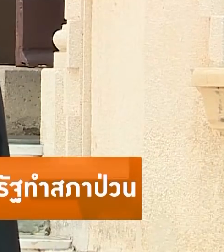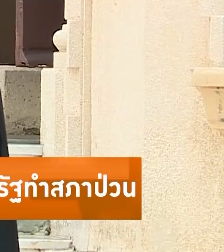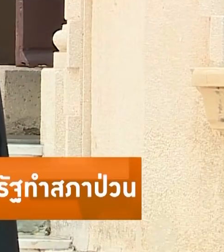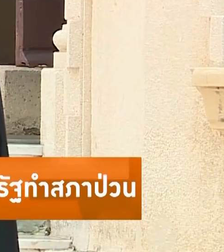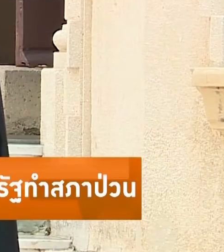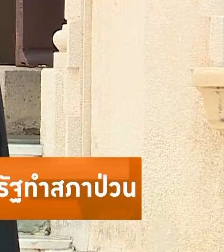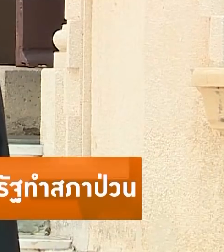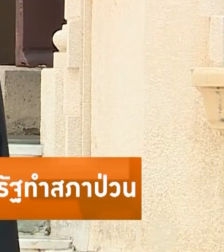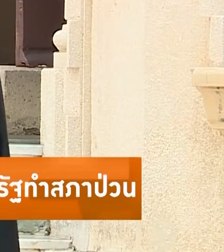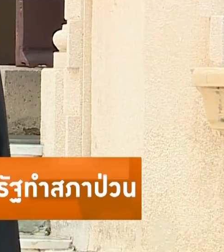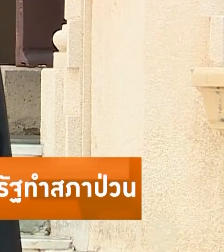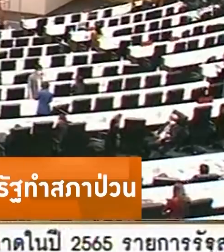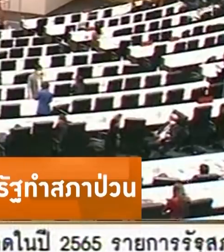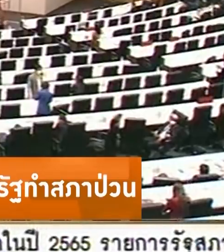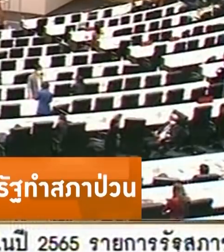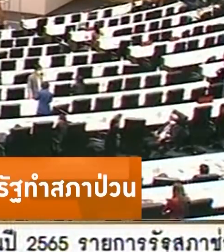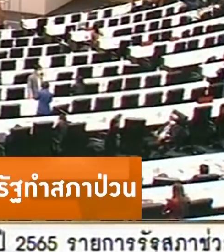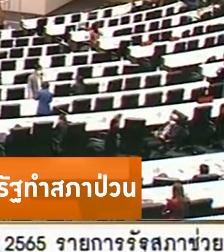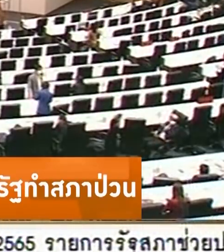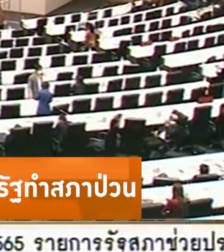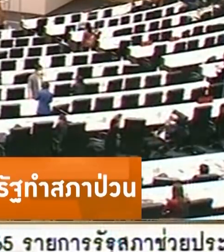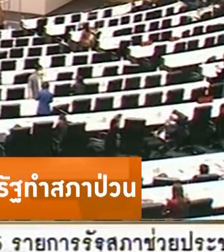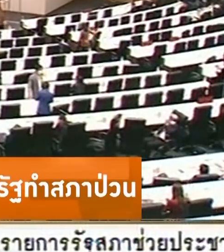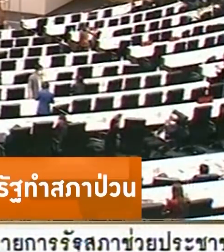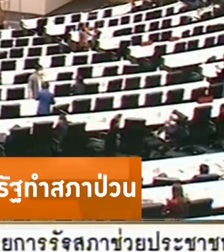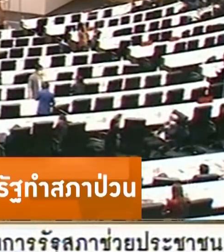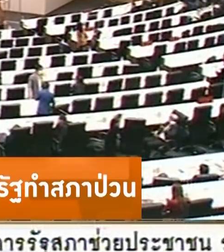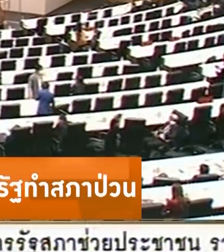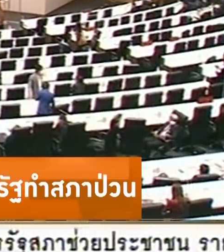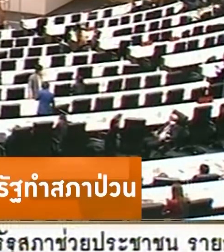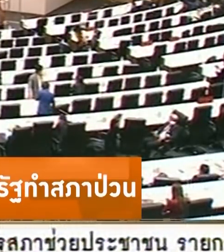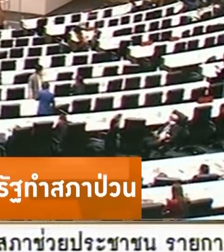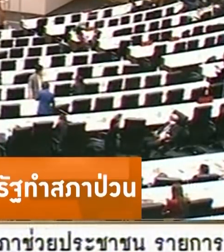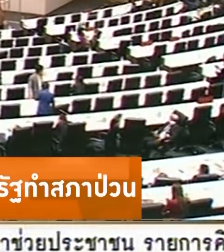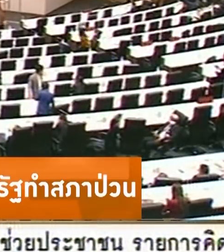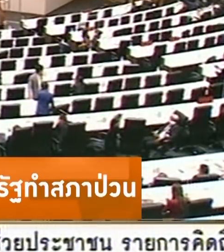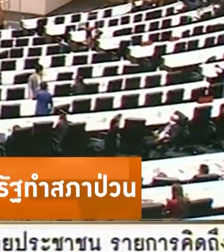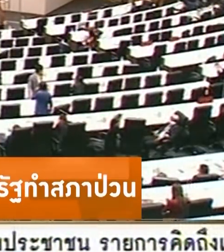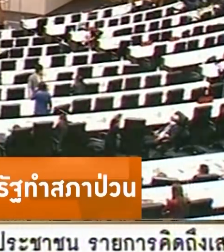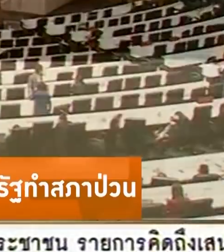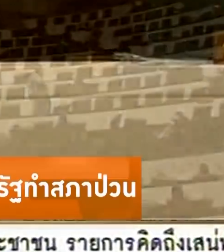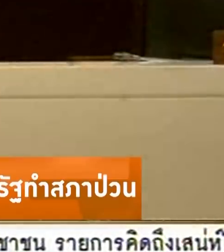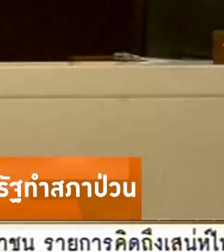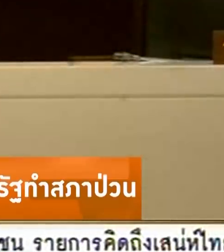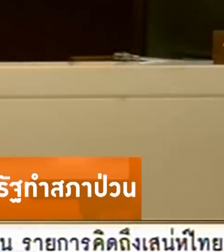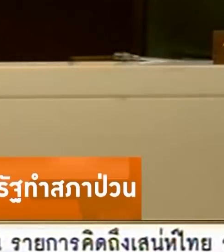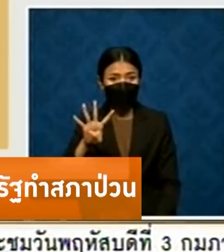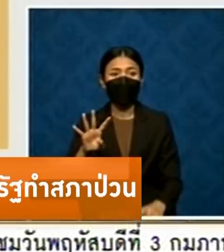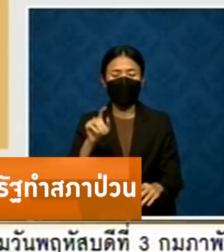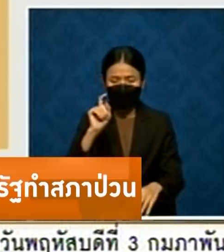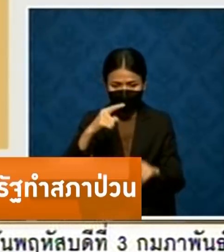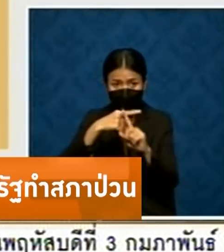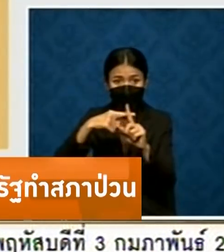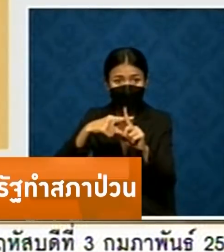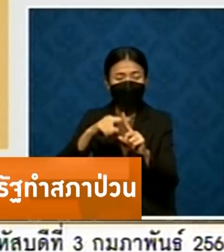ตำแหน่งนายกเพราะว่าเมื่อสภาล่มนะครับเข้ากับประยุกต์ควบคุมสสในสภาไม่ได้แต่ว่าเรื่องนี้กลายเป็นชนวนของความ